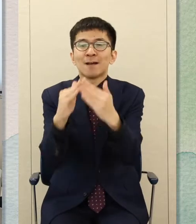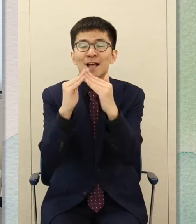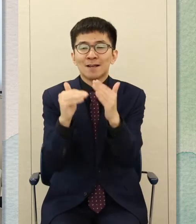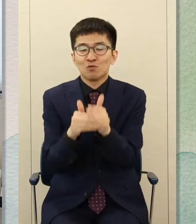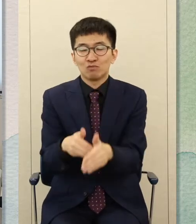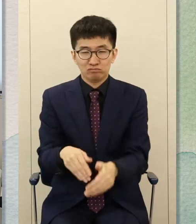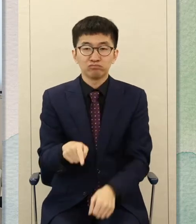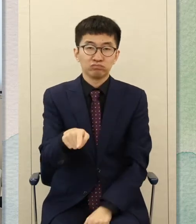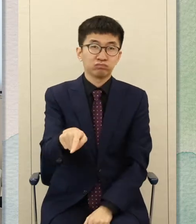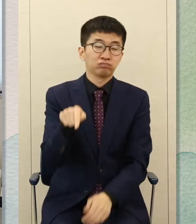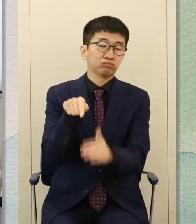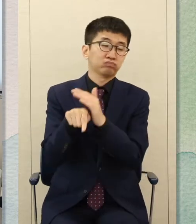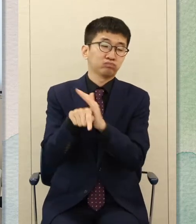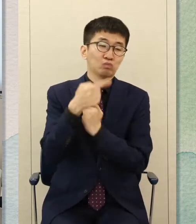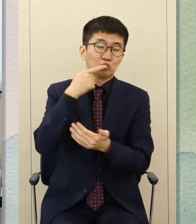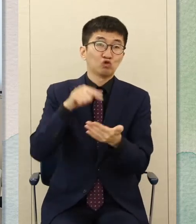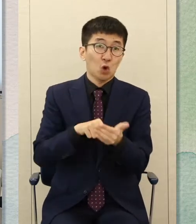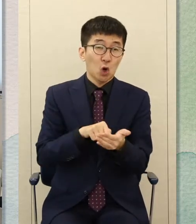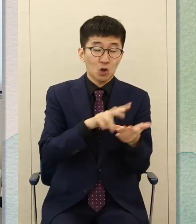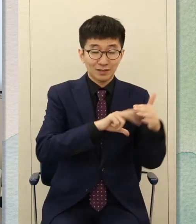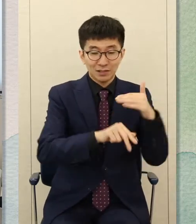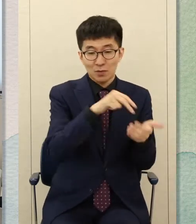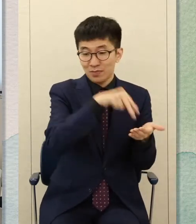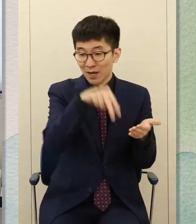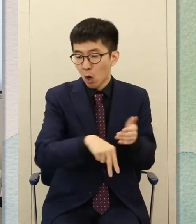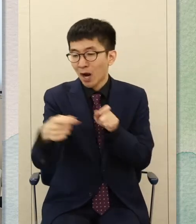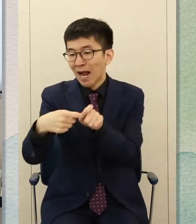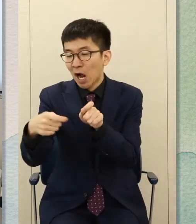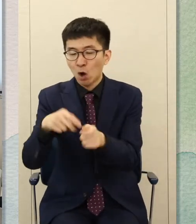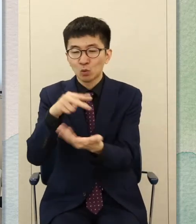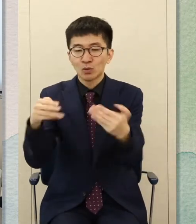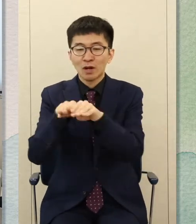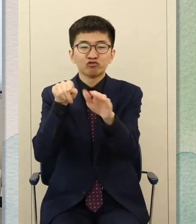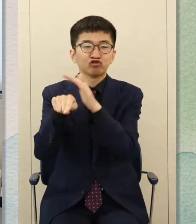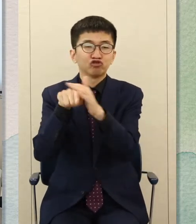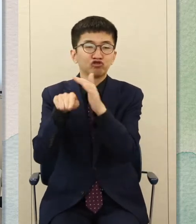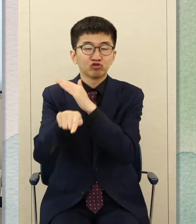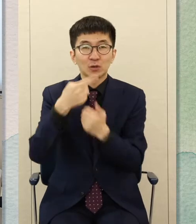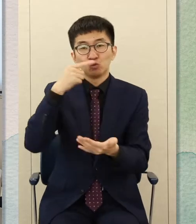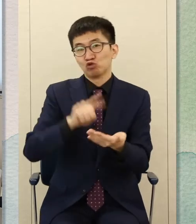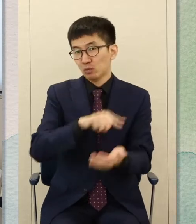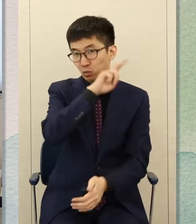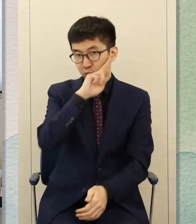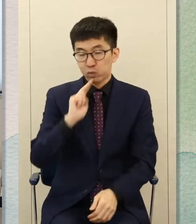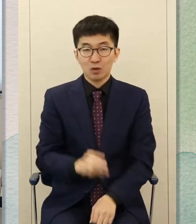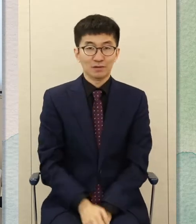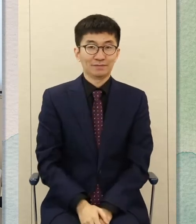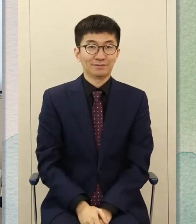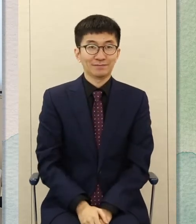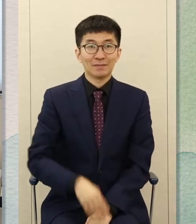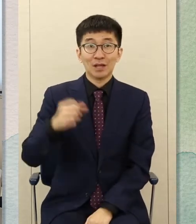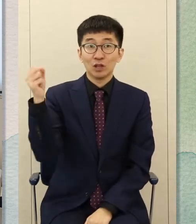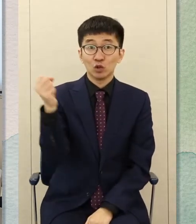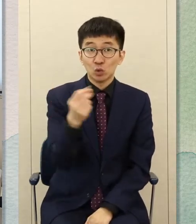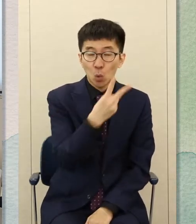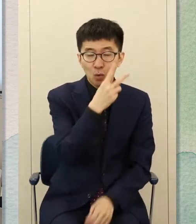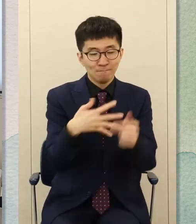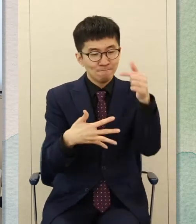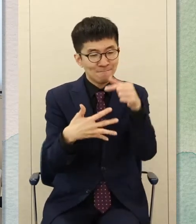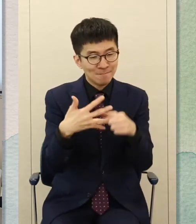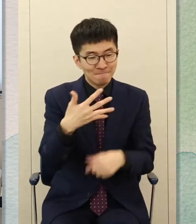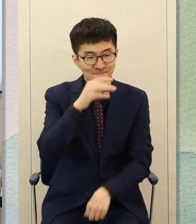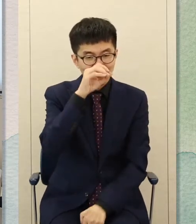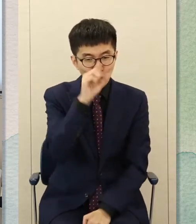일들 하거든요. 그러니까 지하철역에서 내리면 바로 오시라고, 이런 것들도 중요하고, 그 다음에 이제 얼마나 좋은 프로그램을 가지고